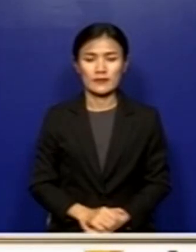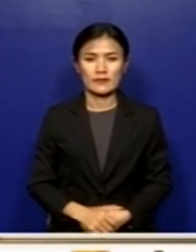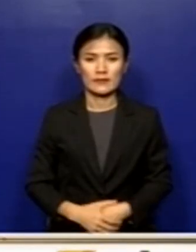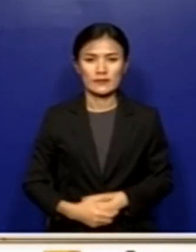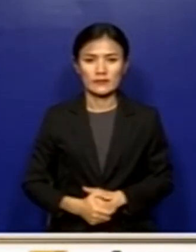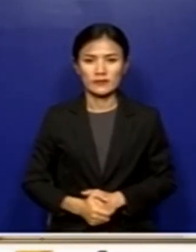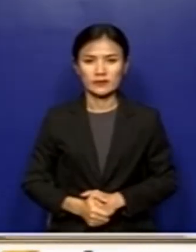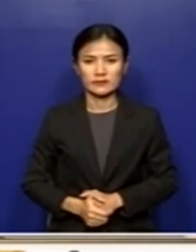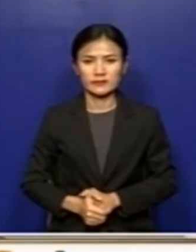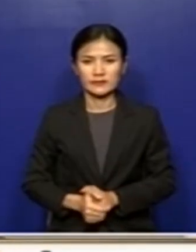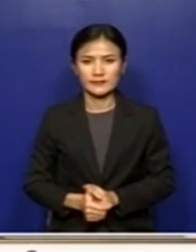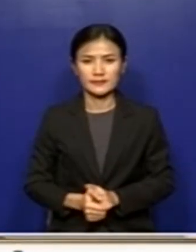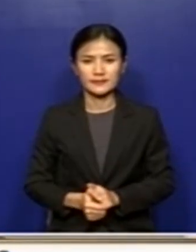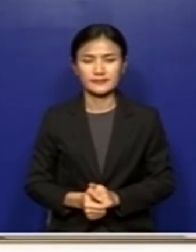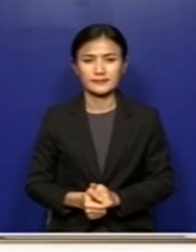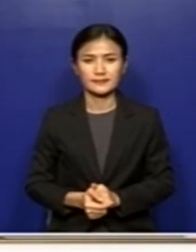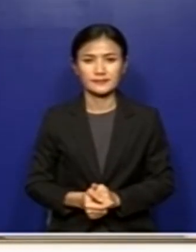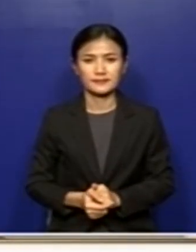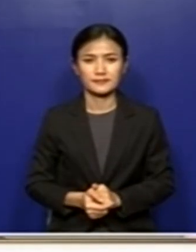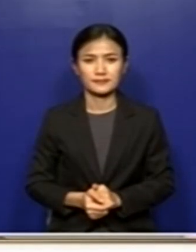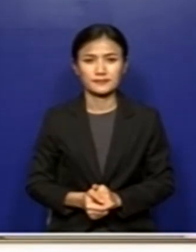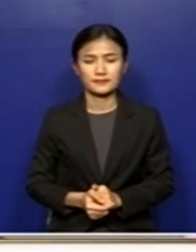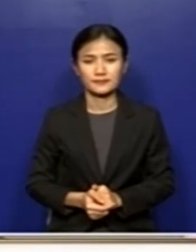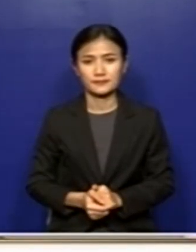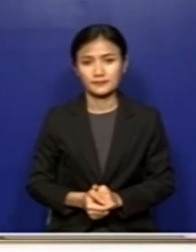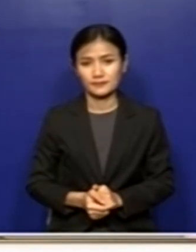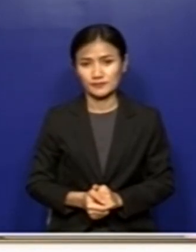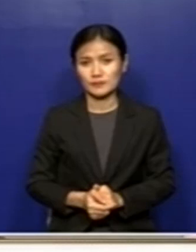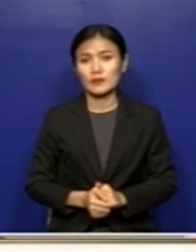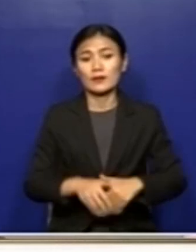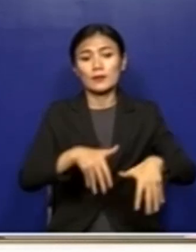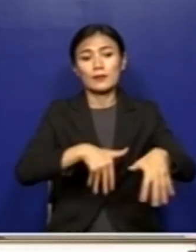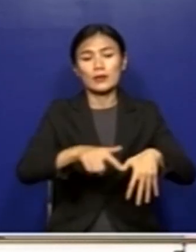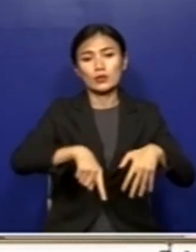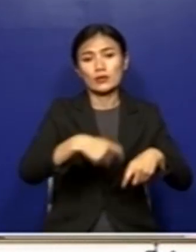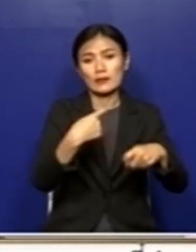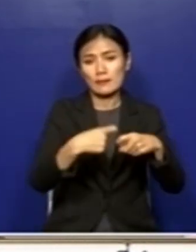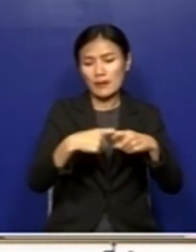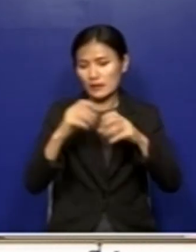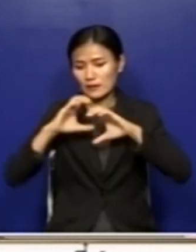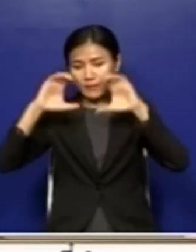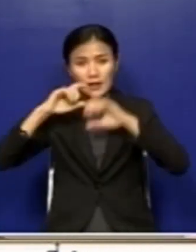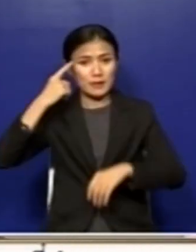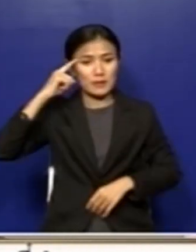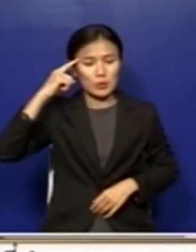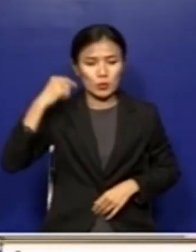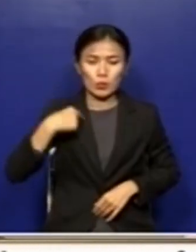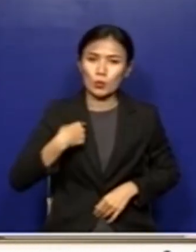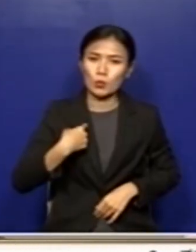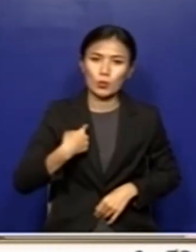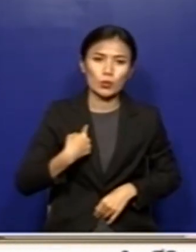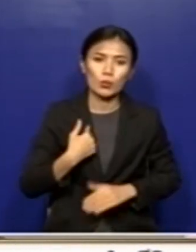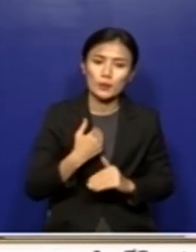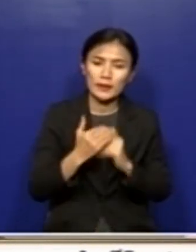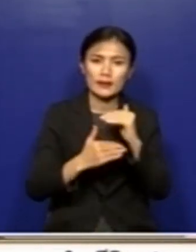ากรัฐใดไม่รู้ผู้ลำบากจะอยู่ยากแม้ลากไปจะไร้ผลหากรัฐ